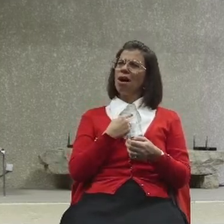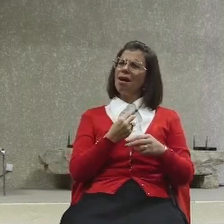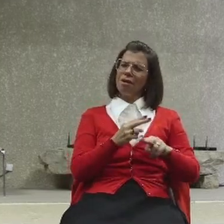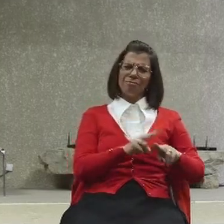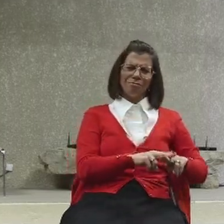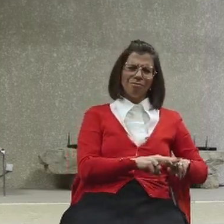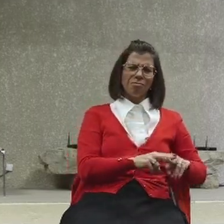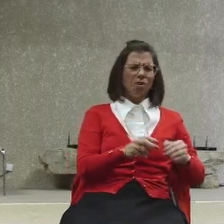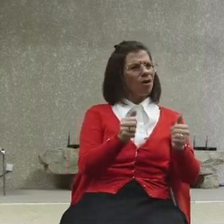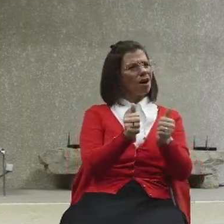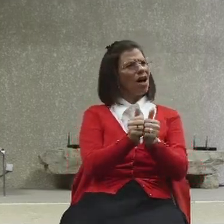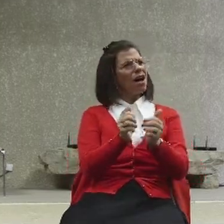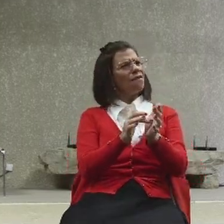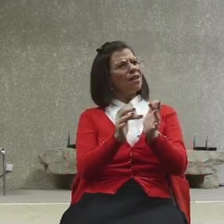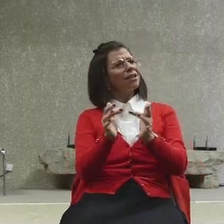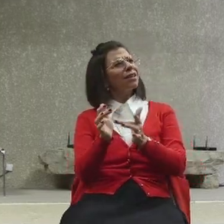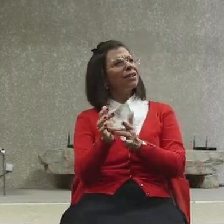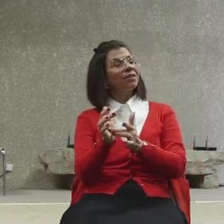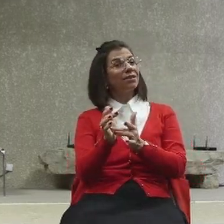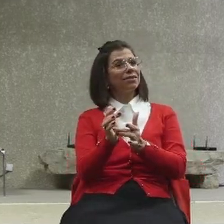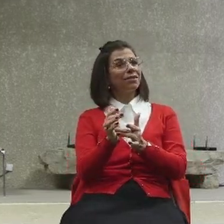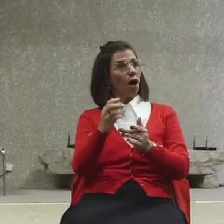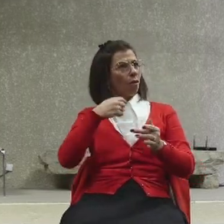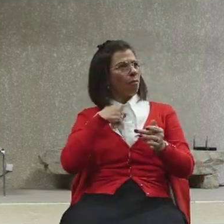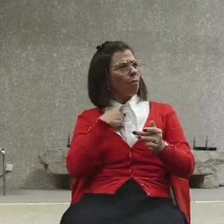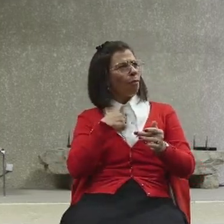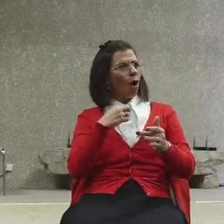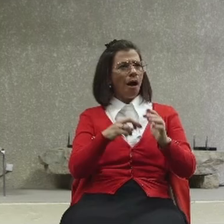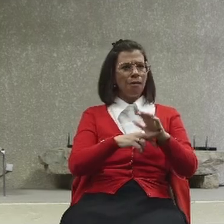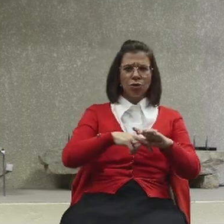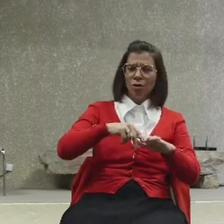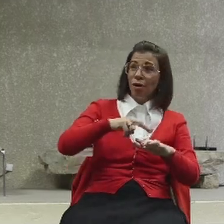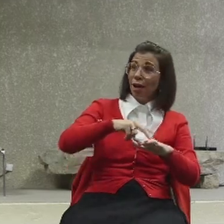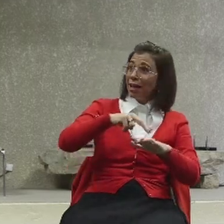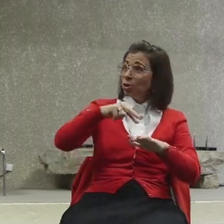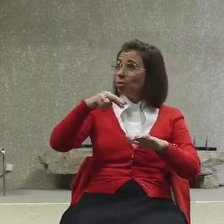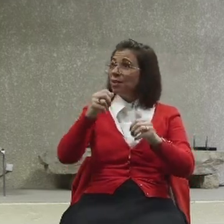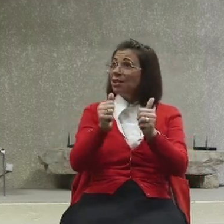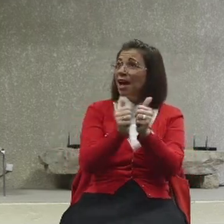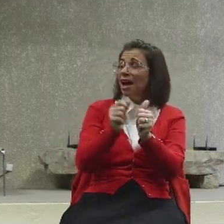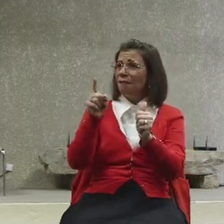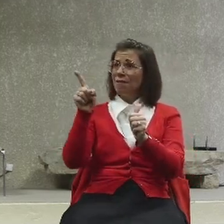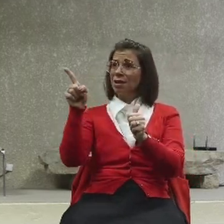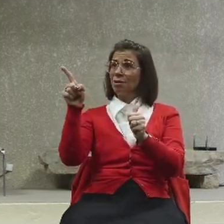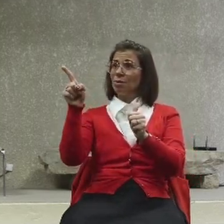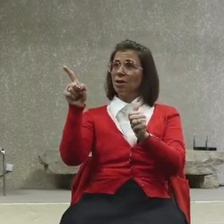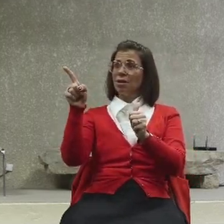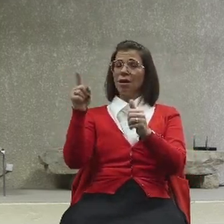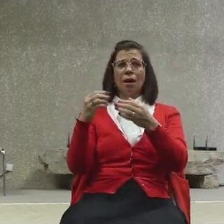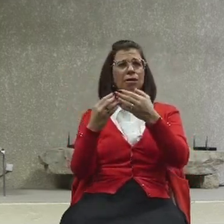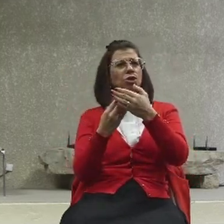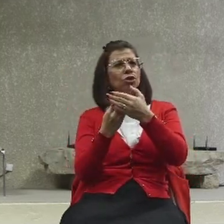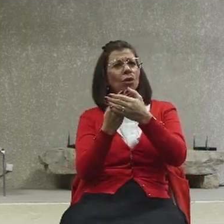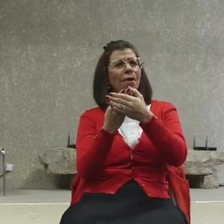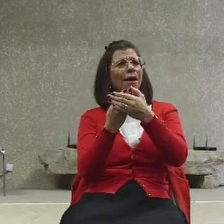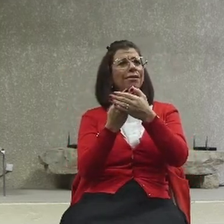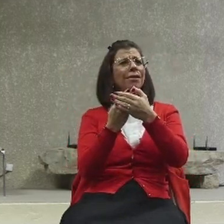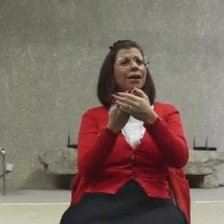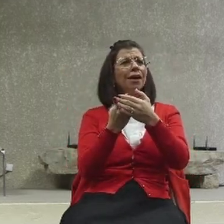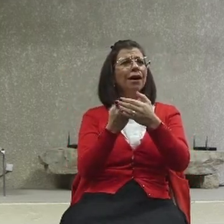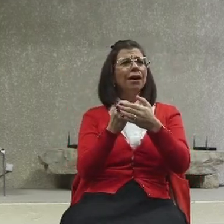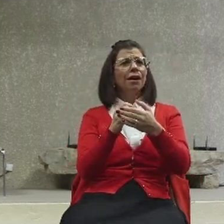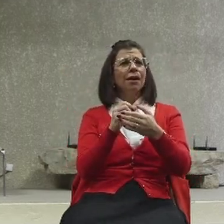les morts, Jésus-Christ notre Seigneur. Il est dit de Jésus qu'il a été déclaré Fils